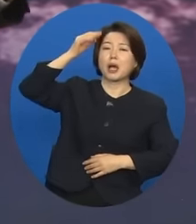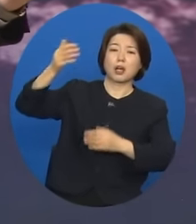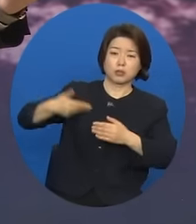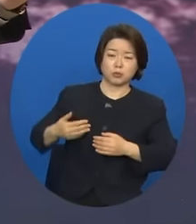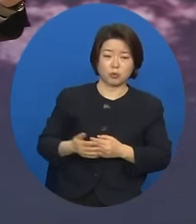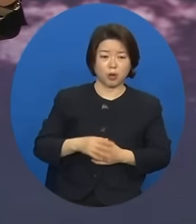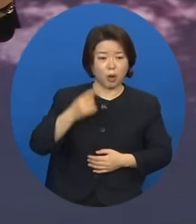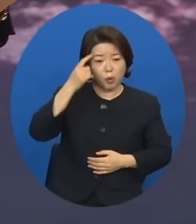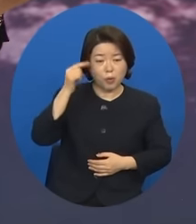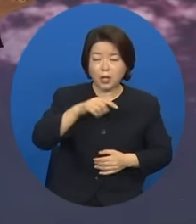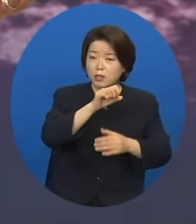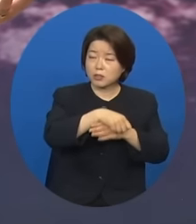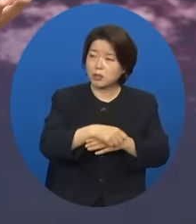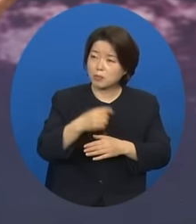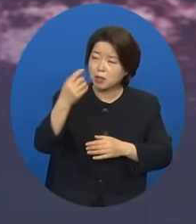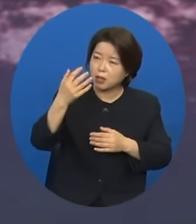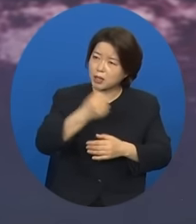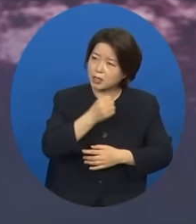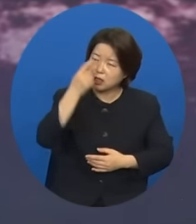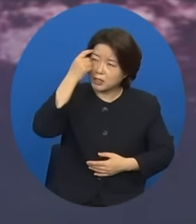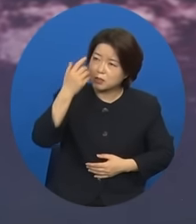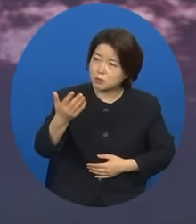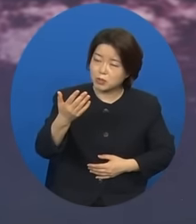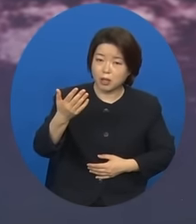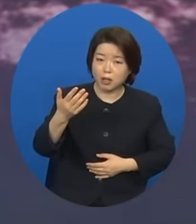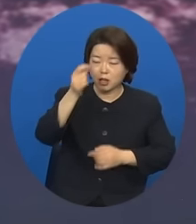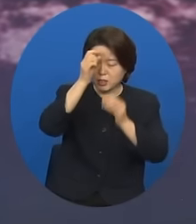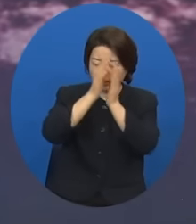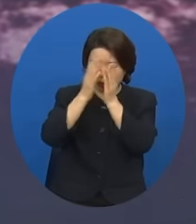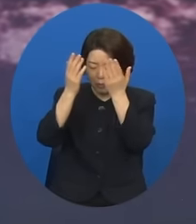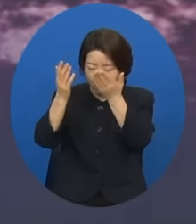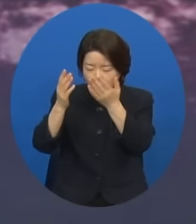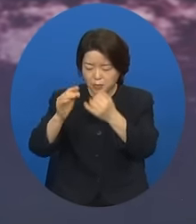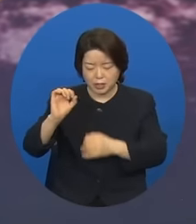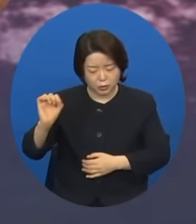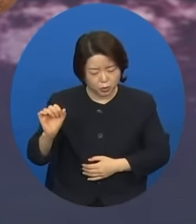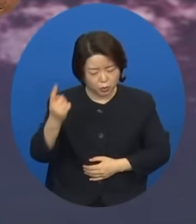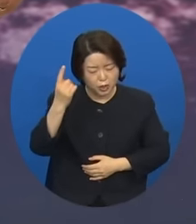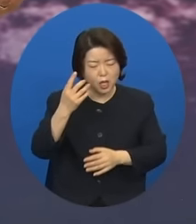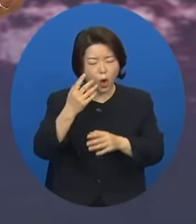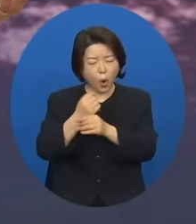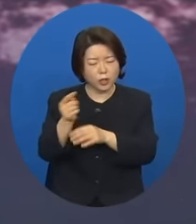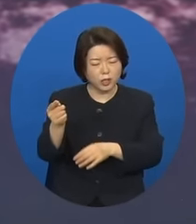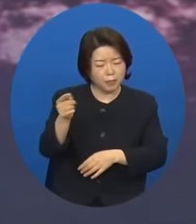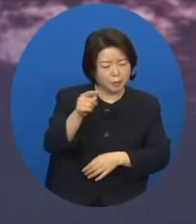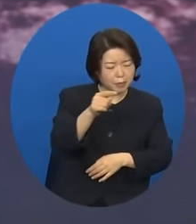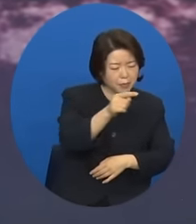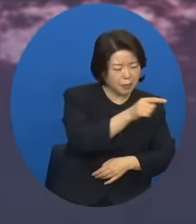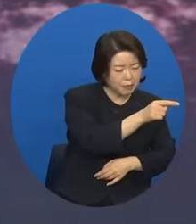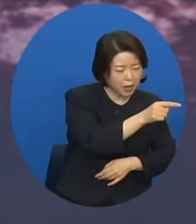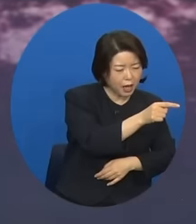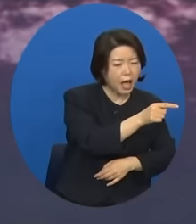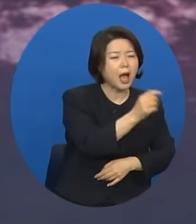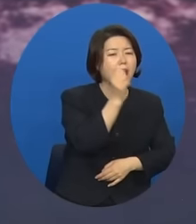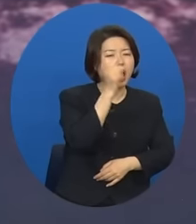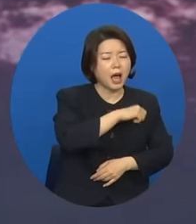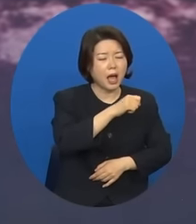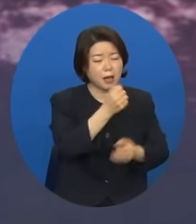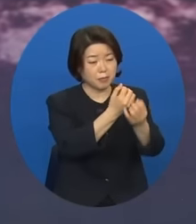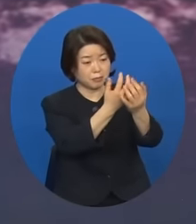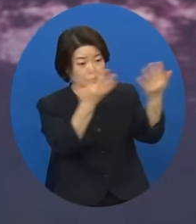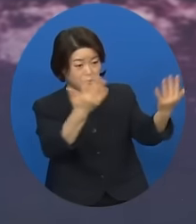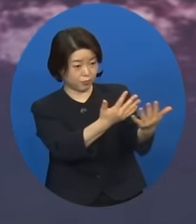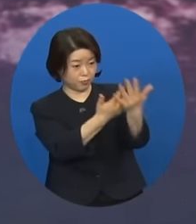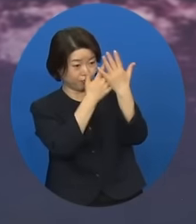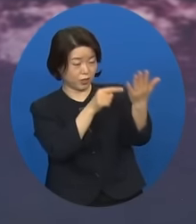이런 열매가 맺혀졌라고 자다 보면 그 원인이 무엇인지 언제 그 씨앗이 뿌려졌는데 빛으로 환히 보여